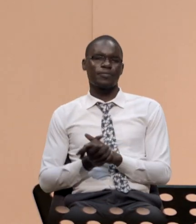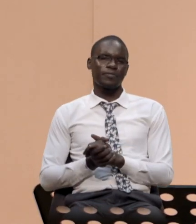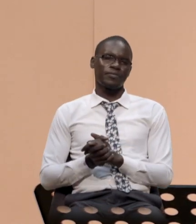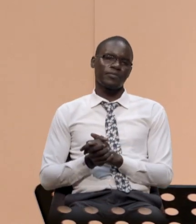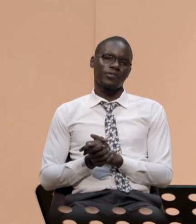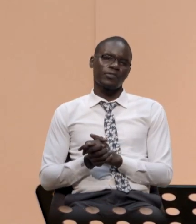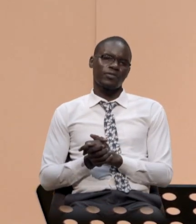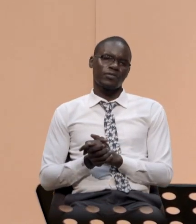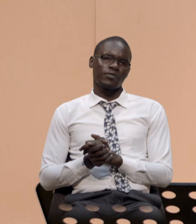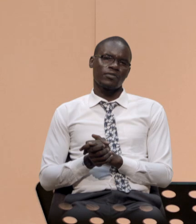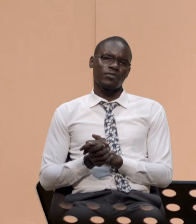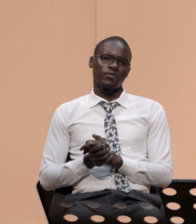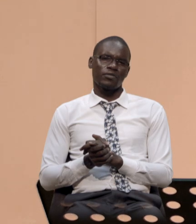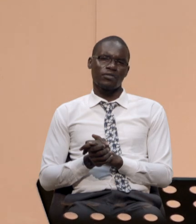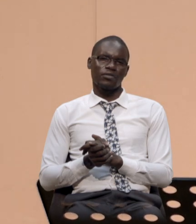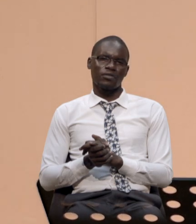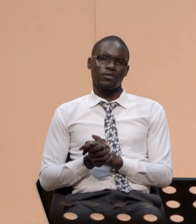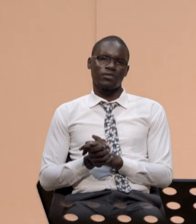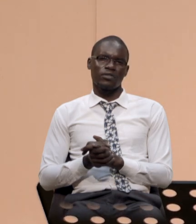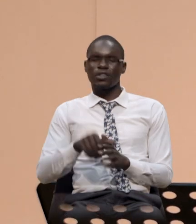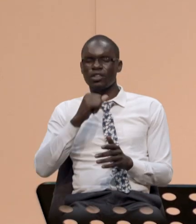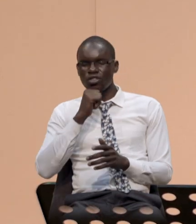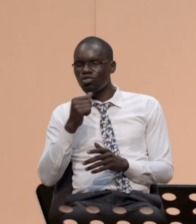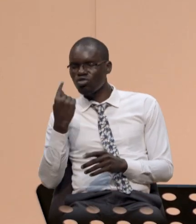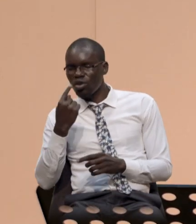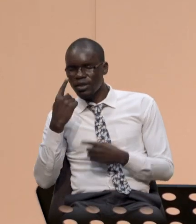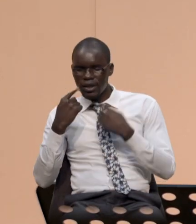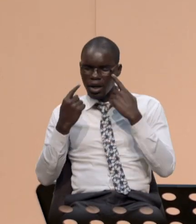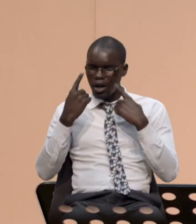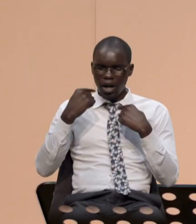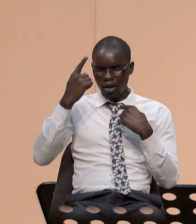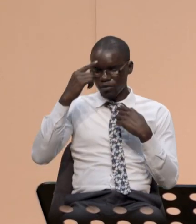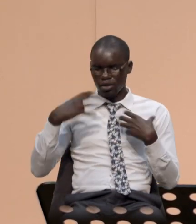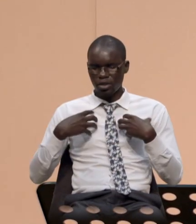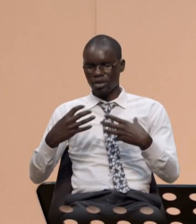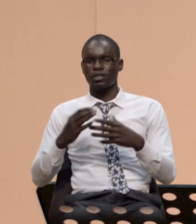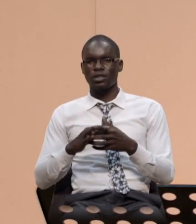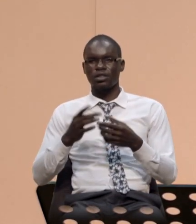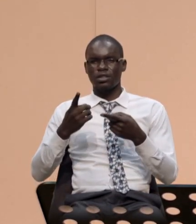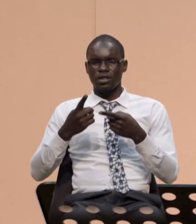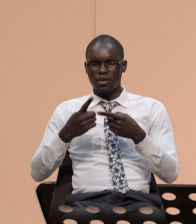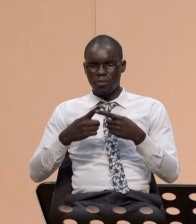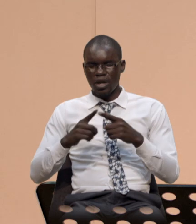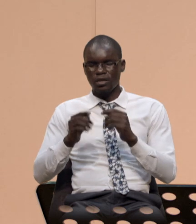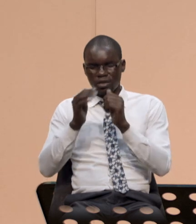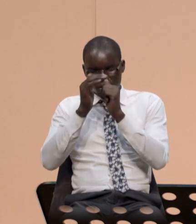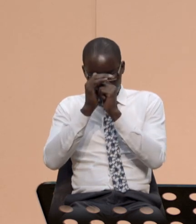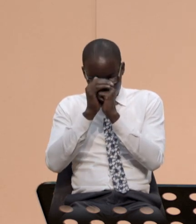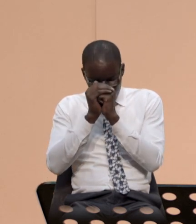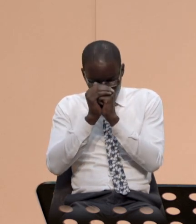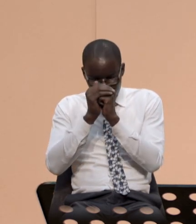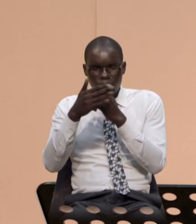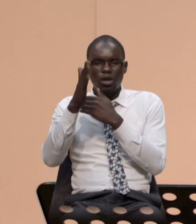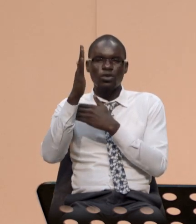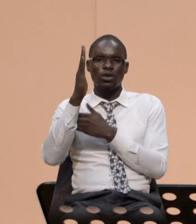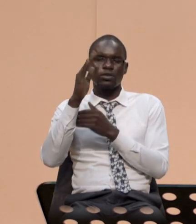Na katika hali ya kuanguka chini hakulia mali yake. Maandiko yanasema akamwabudu Mungu wa